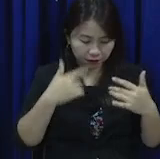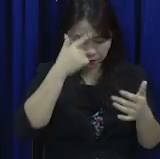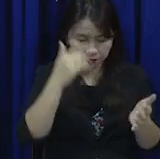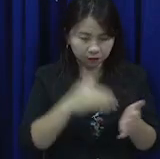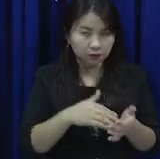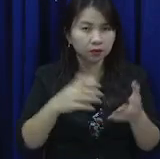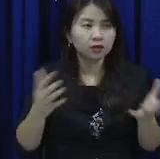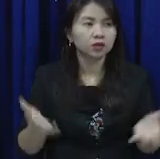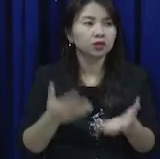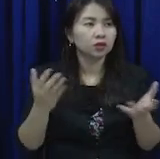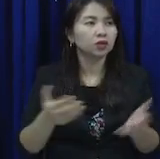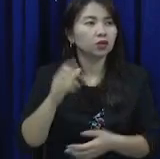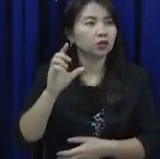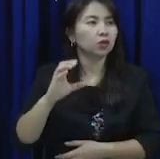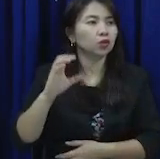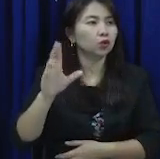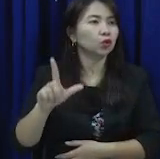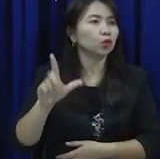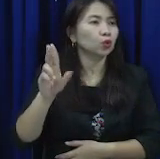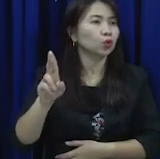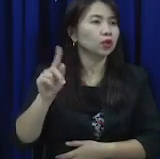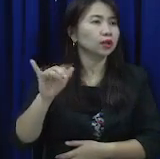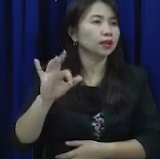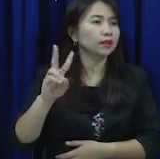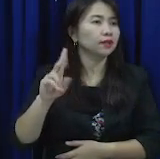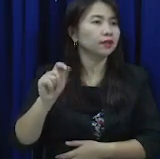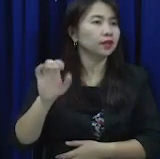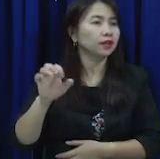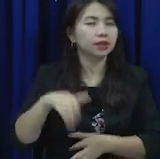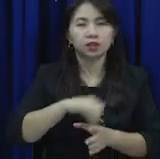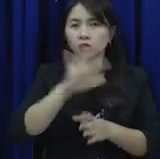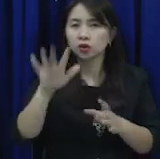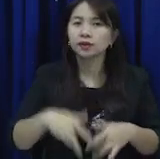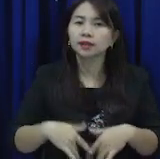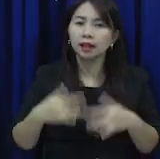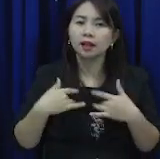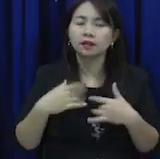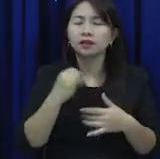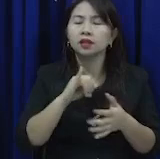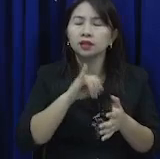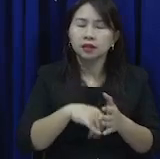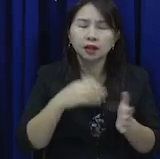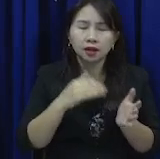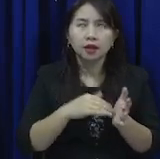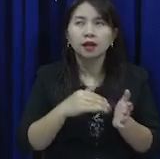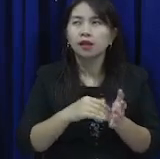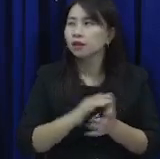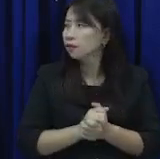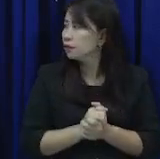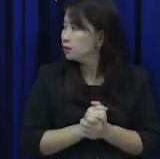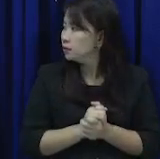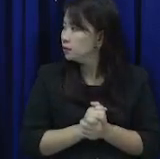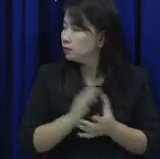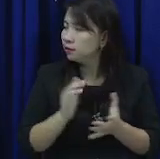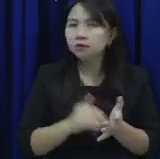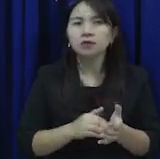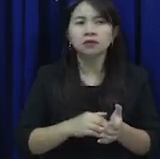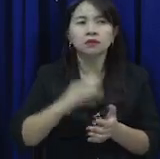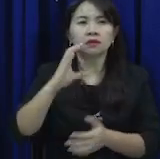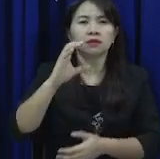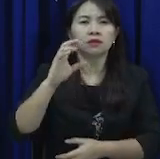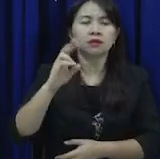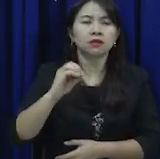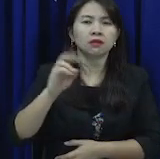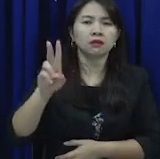yourself is not just only naka-focus sa isang bagay e kundi makikita niyo binanggit ni sir Joe kanina na ang cultivating ng